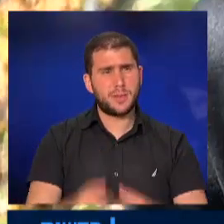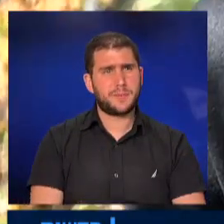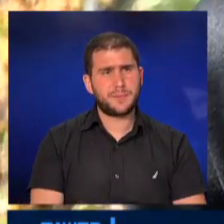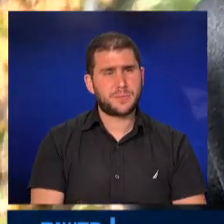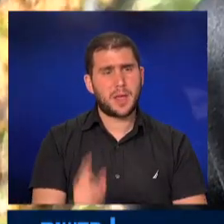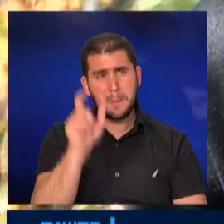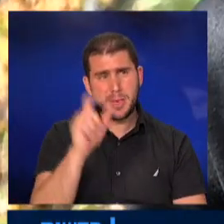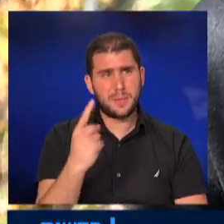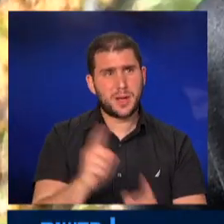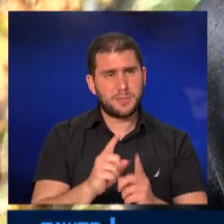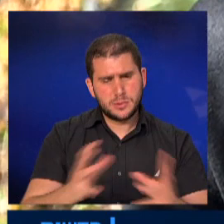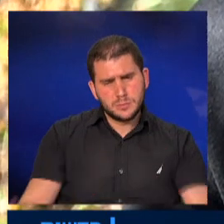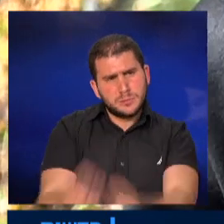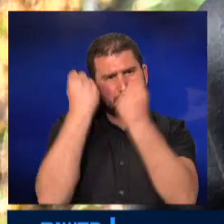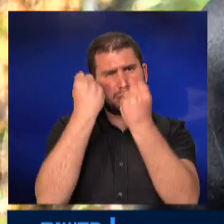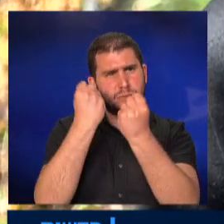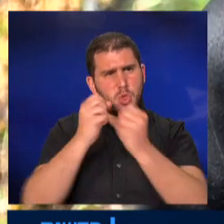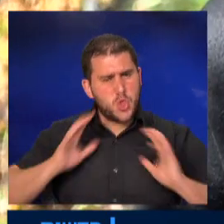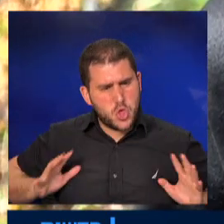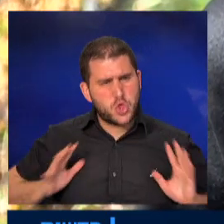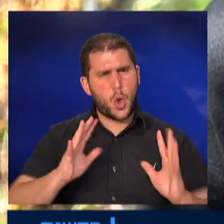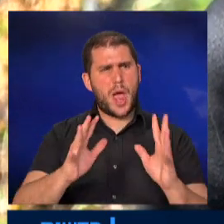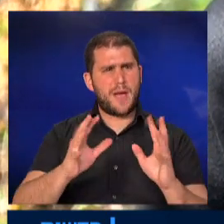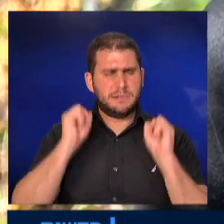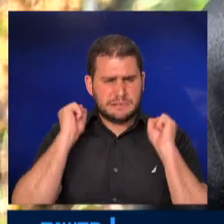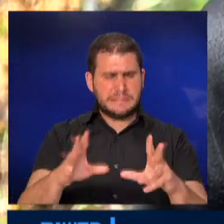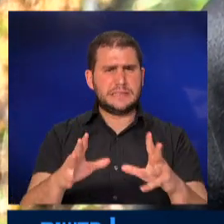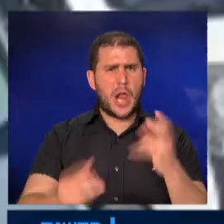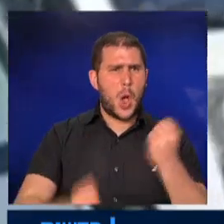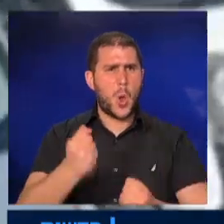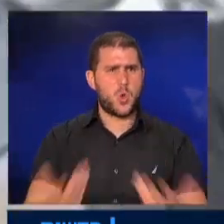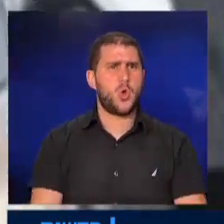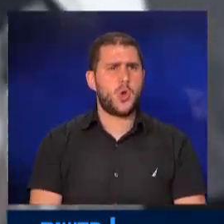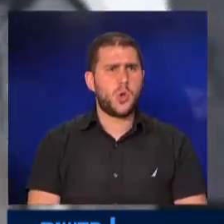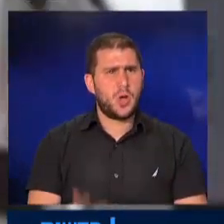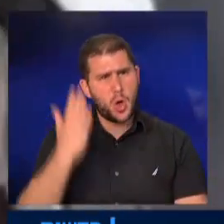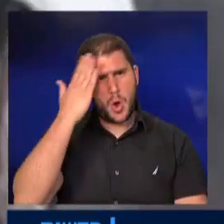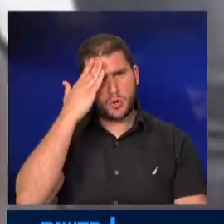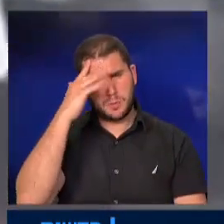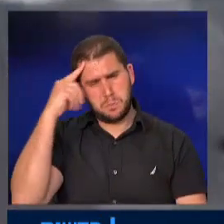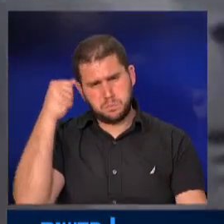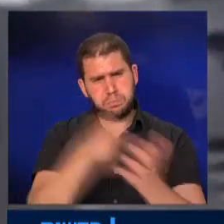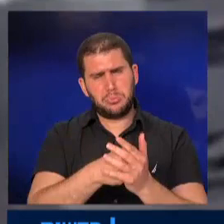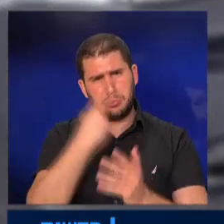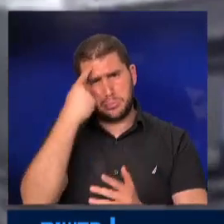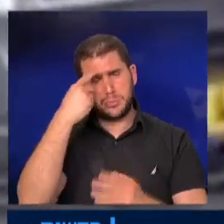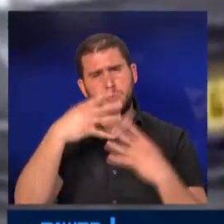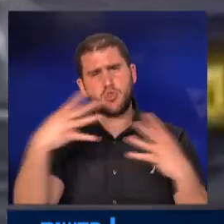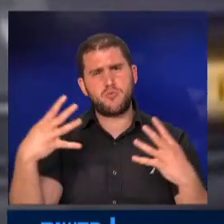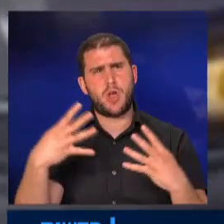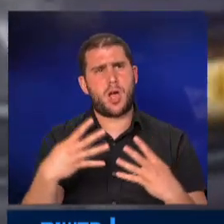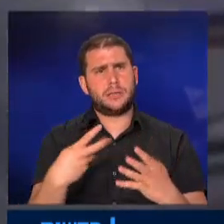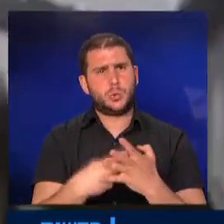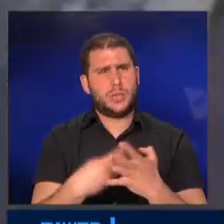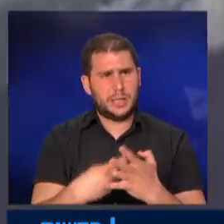הבן אדם לוקחתי בשני ידיים, דוחף אותי, מעיף אותי לרכב. הראש שלי נפגש עם שמשה של